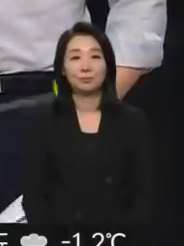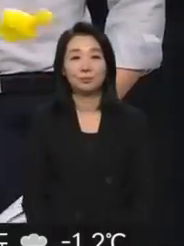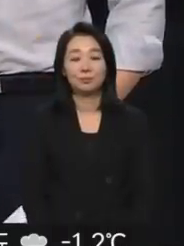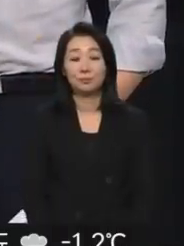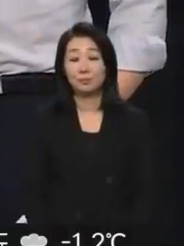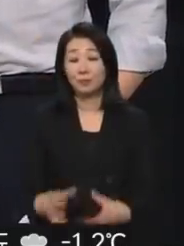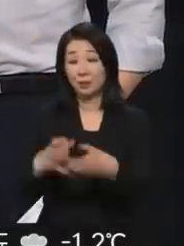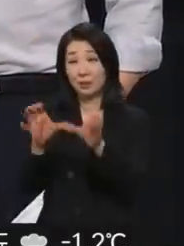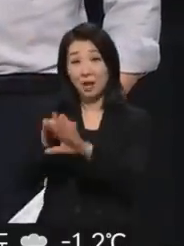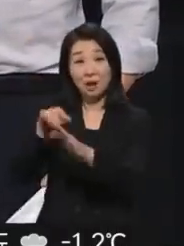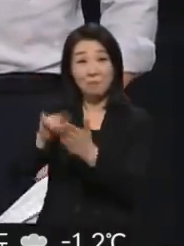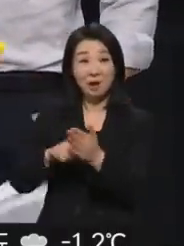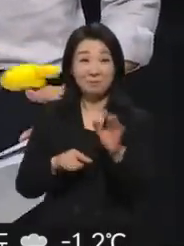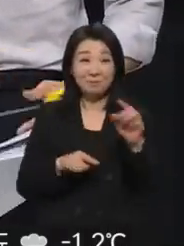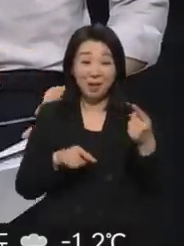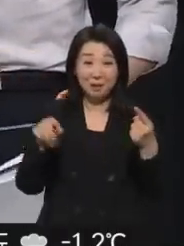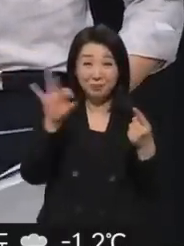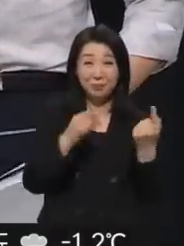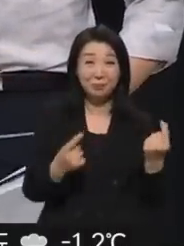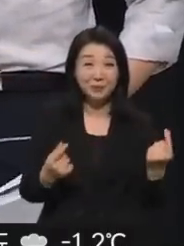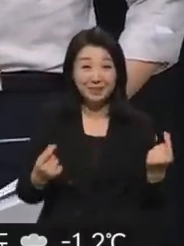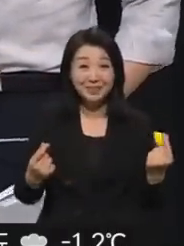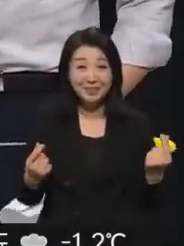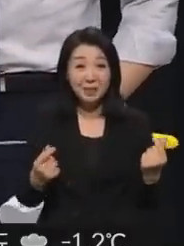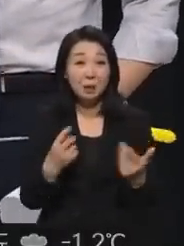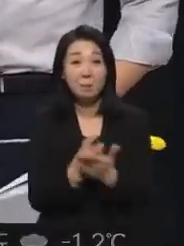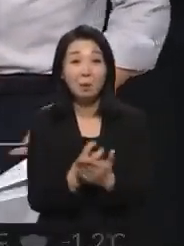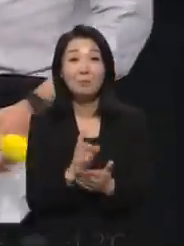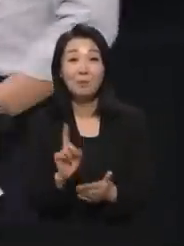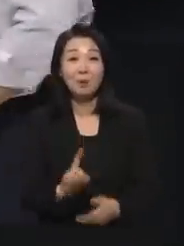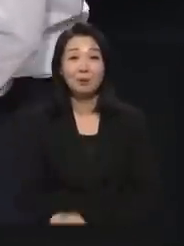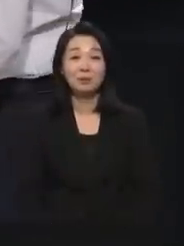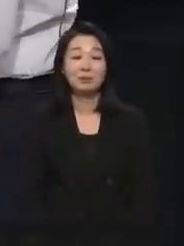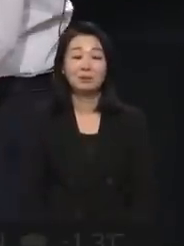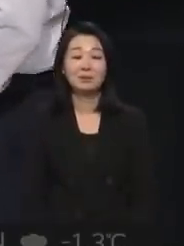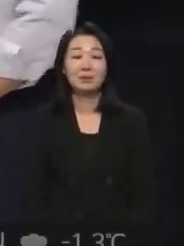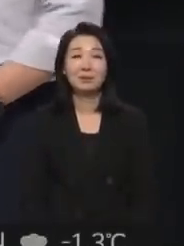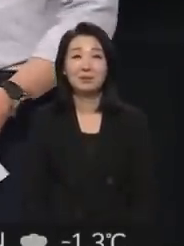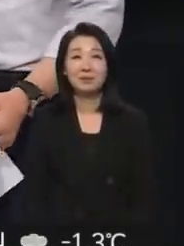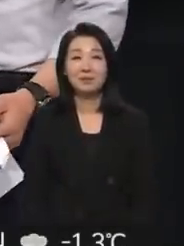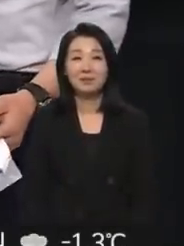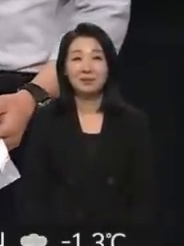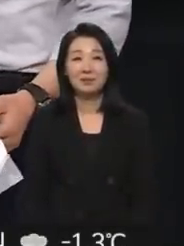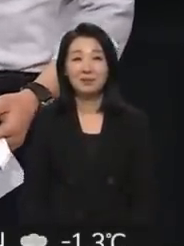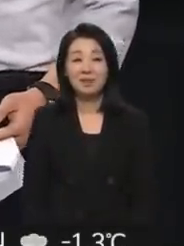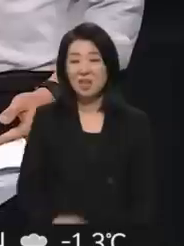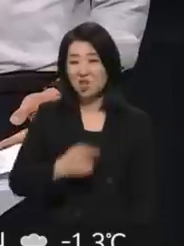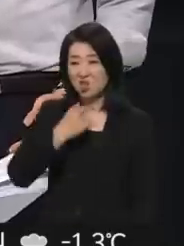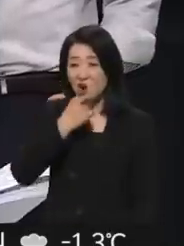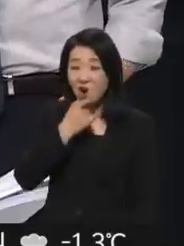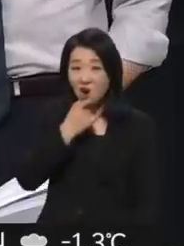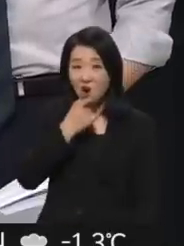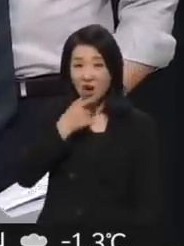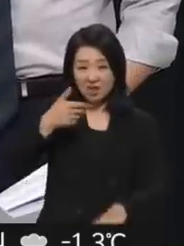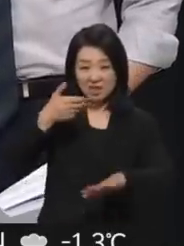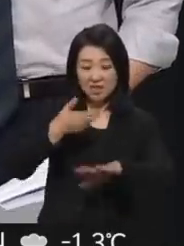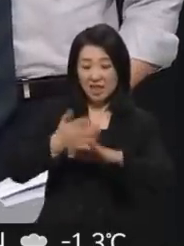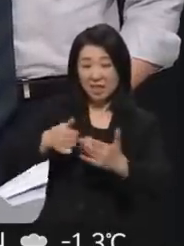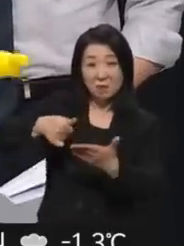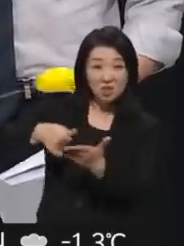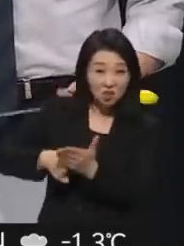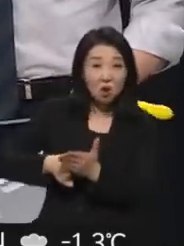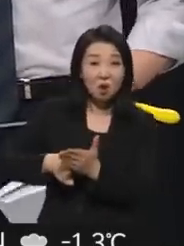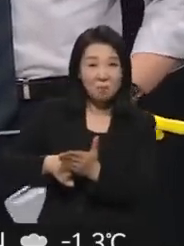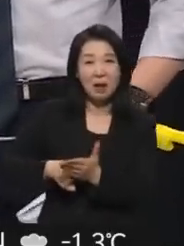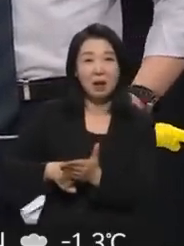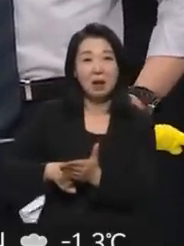당신 100%와 비슷한 맥락에서 논의되는 룰이 또 한 가지 있죠. 네. 역선택 방지 조항입니다. 민심을